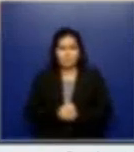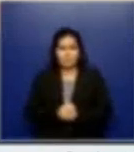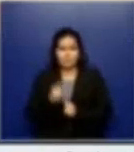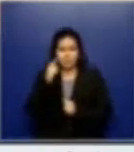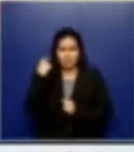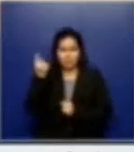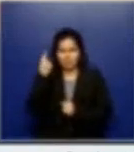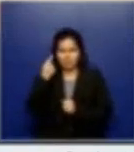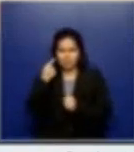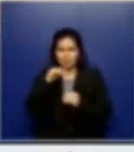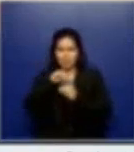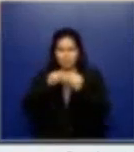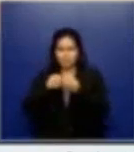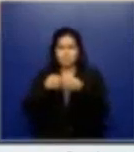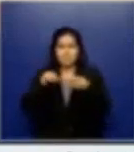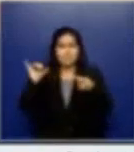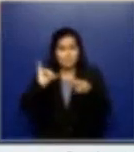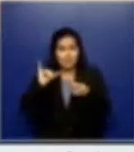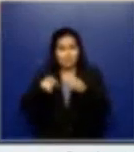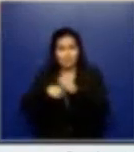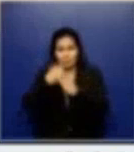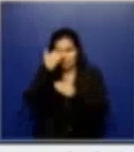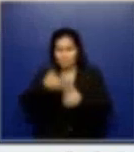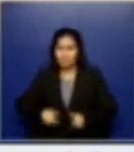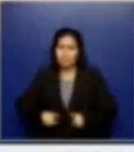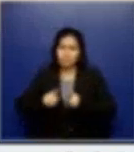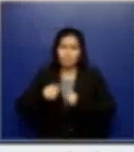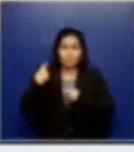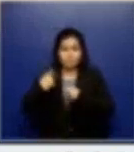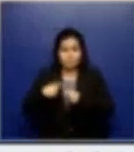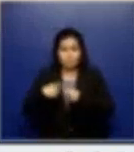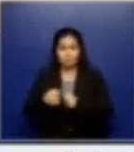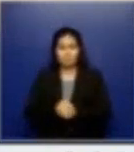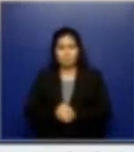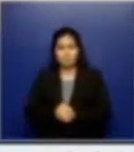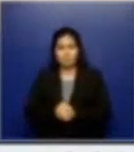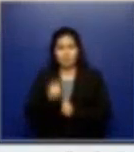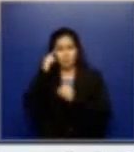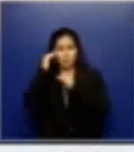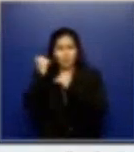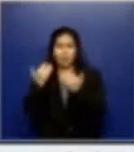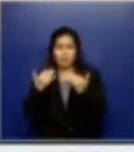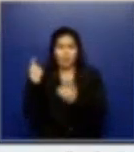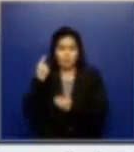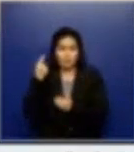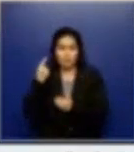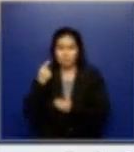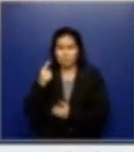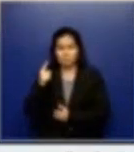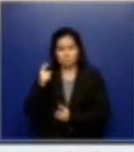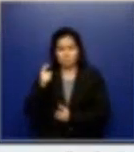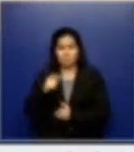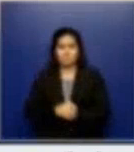จะเกิดมันลำบากที่จะเกิดมันหวังไม่ได้แต่สิ่งซึ่งท่าน